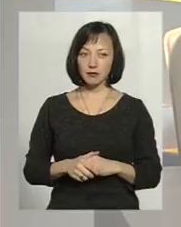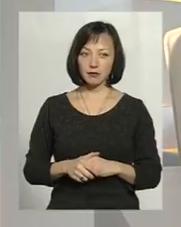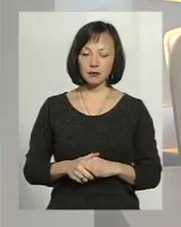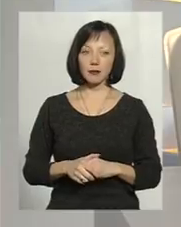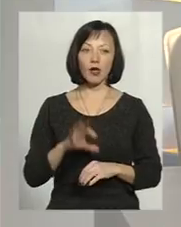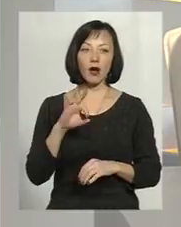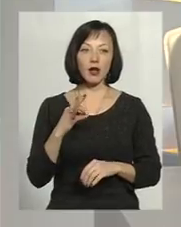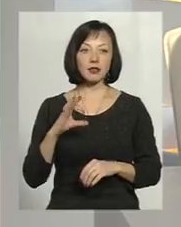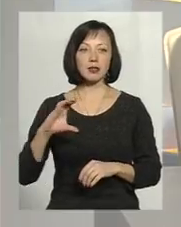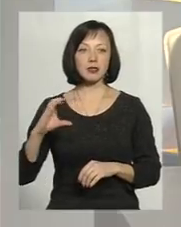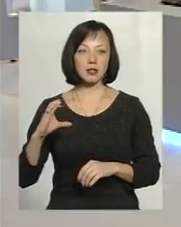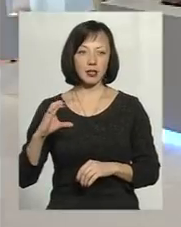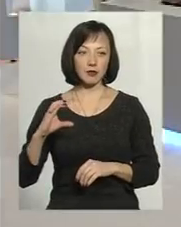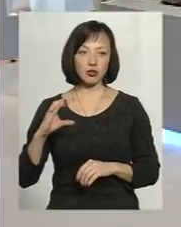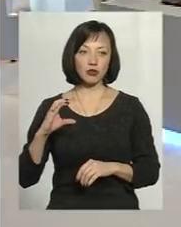Олександр Сергійович,